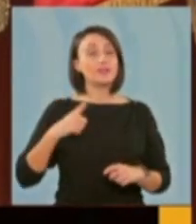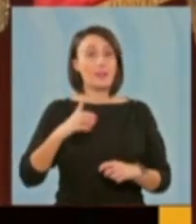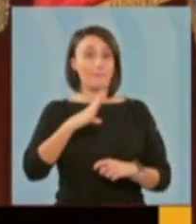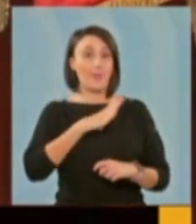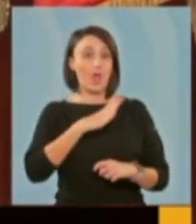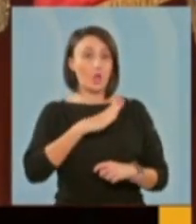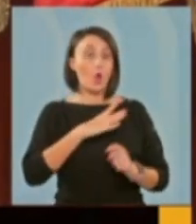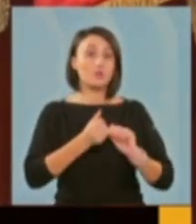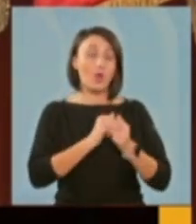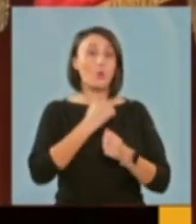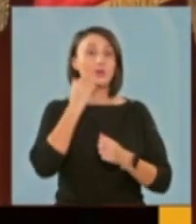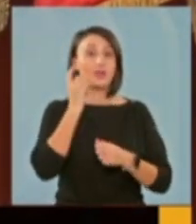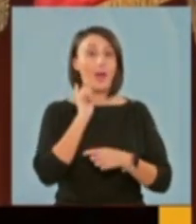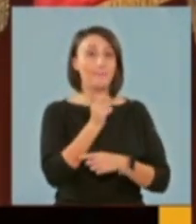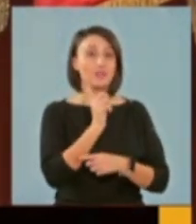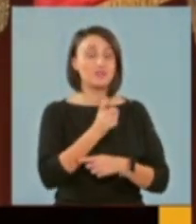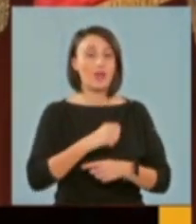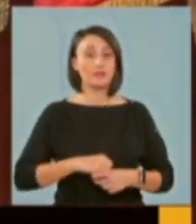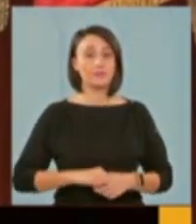pericol sau când este amenințată.